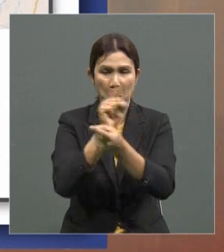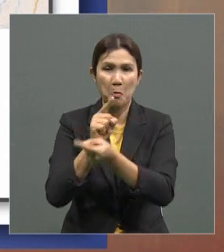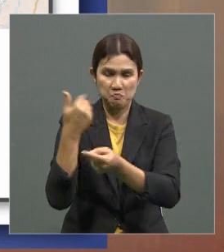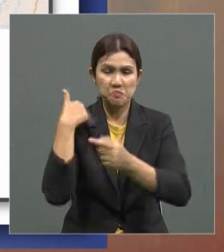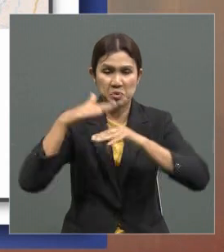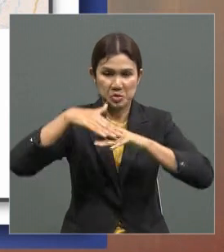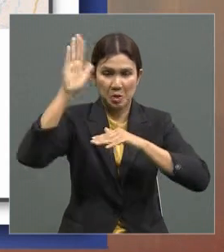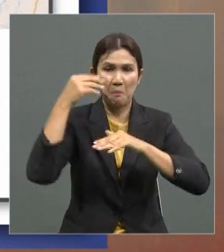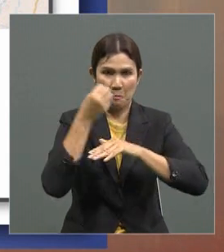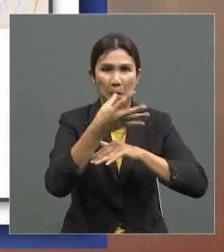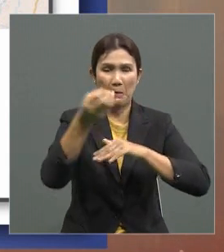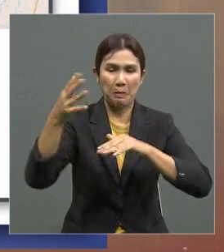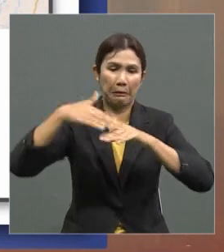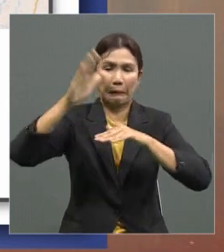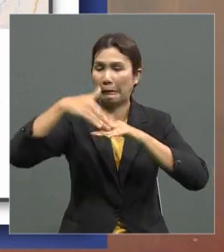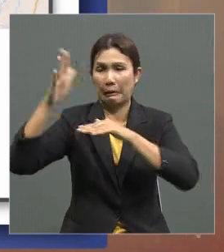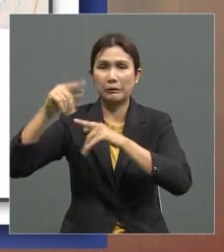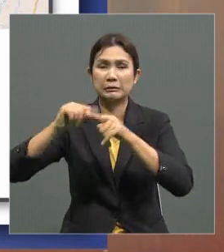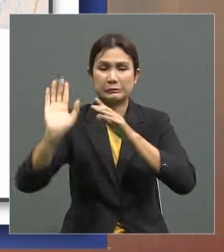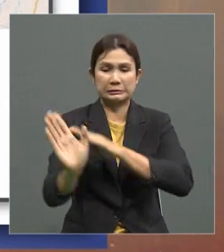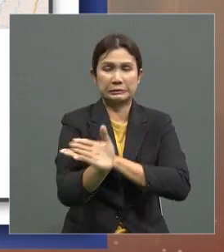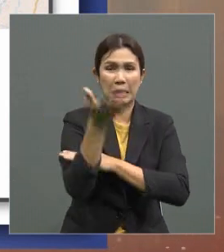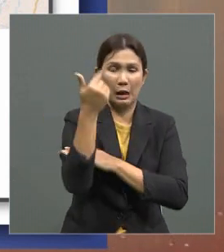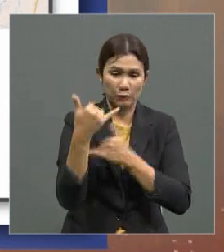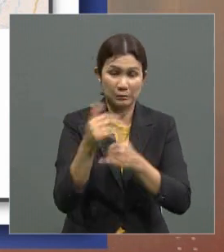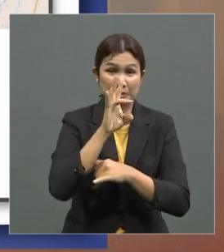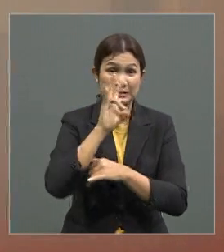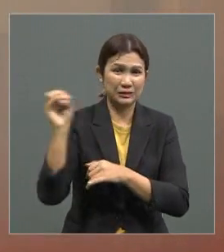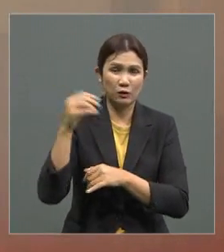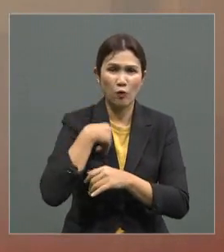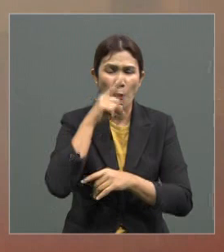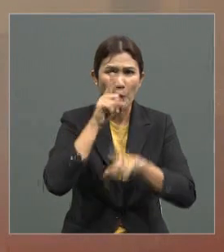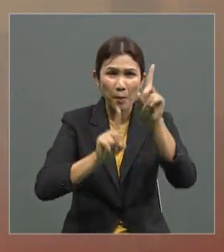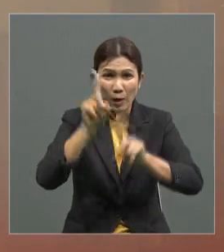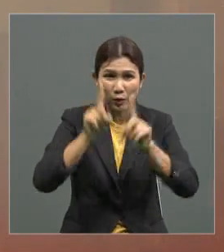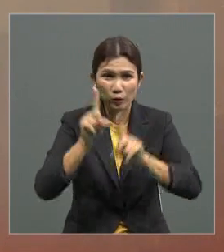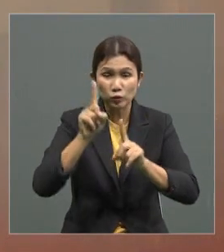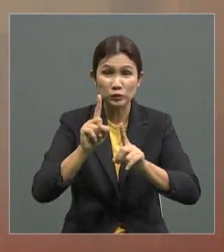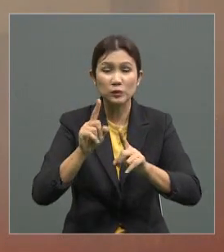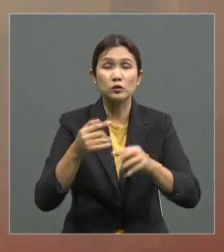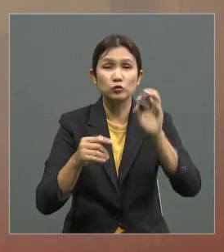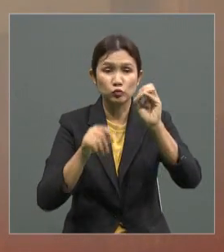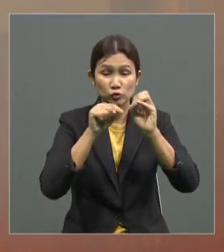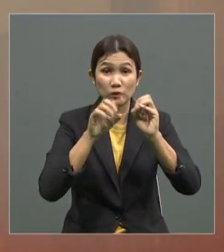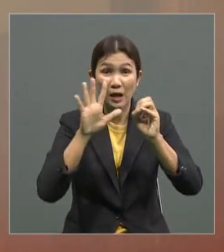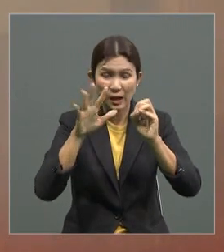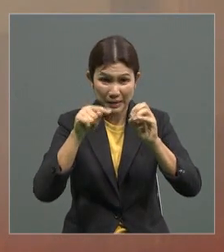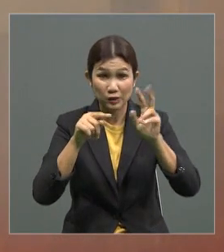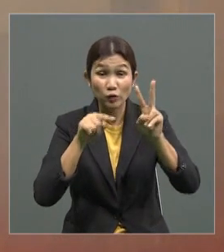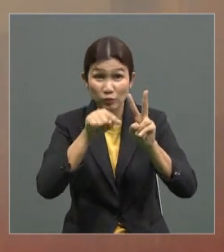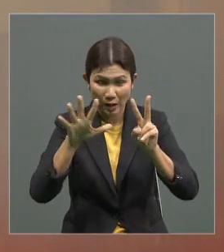ามาตรฐานเป็นส่วนใหญ่ช่วง 7:00 นเนี่ยตรวจวัดค่าคุณฝุ่นละออง PM 2.5 ได้ในช่วง